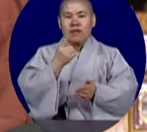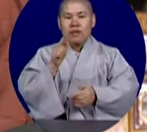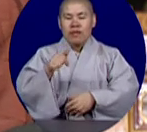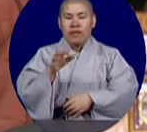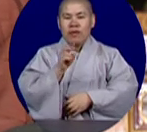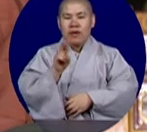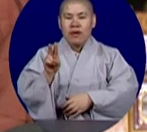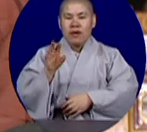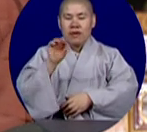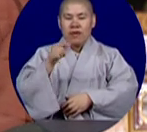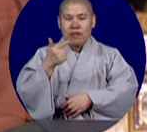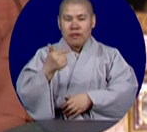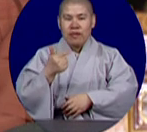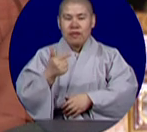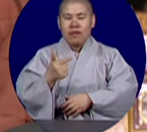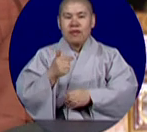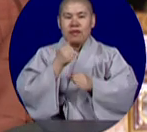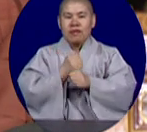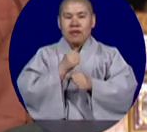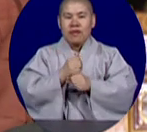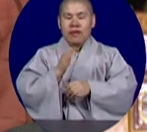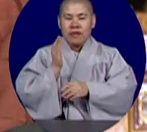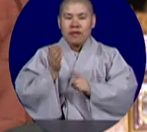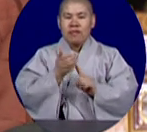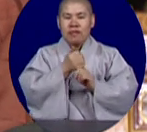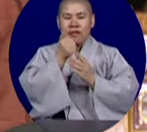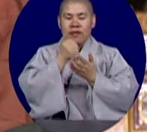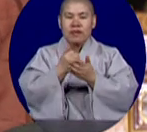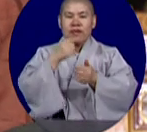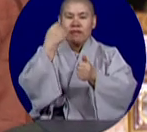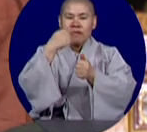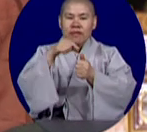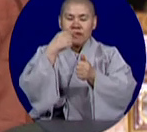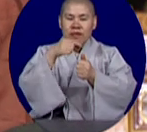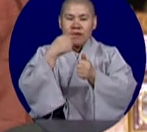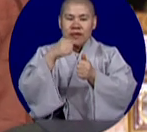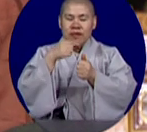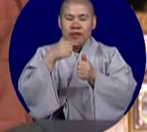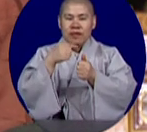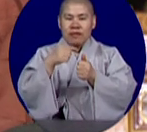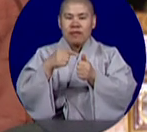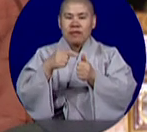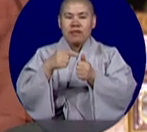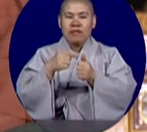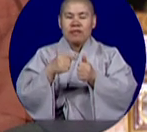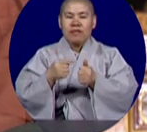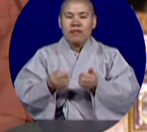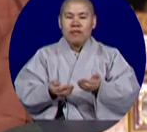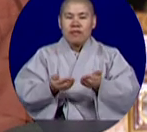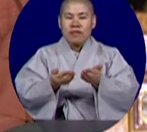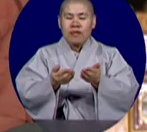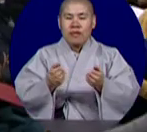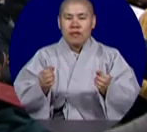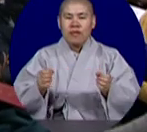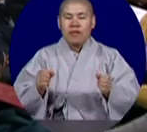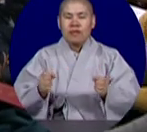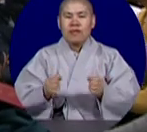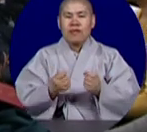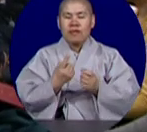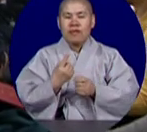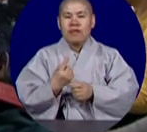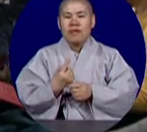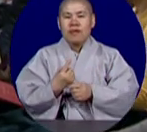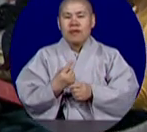배날에서 녹야원에서. 그러면 부처님이 이제 가르침을 펴는 것과 동시에 부처님